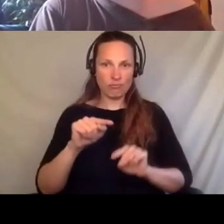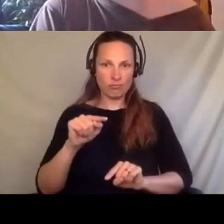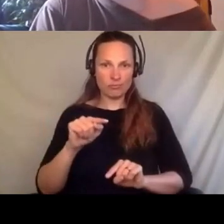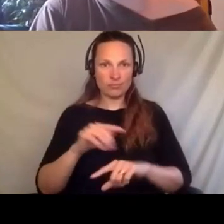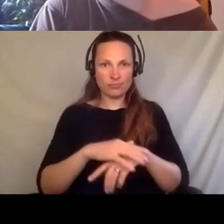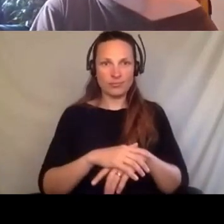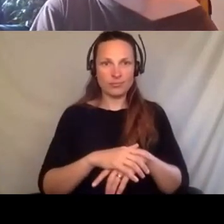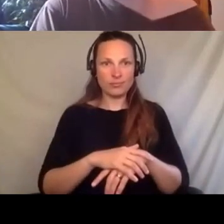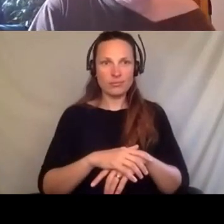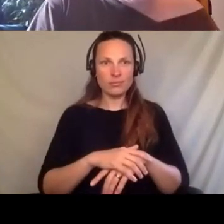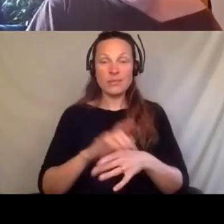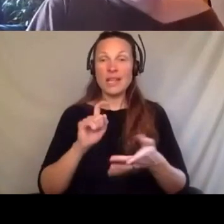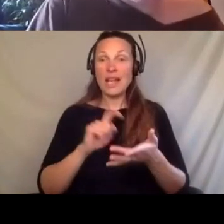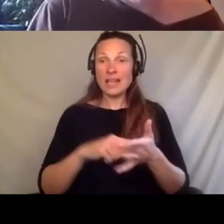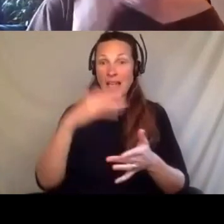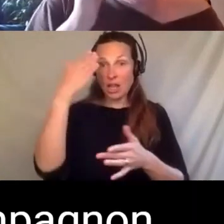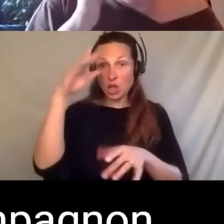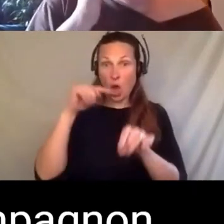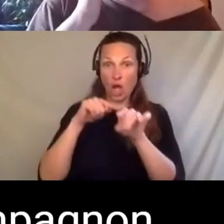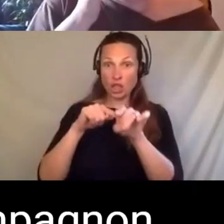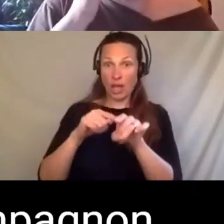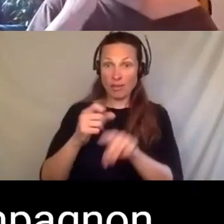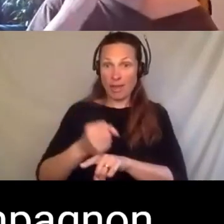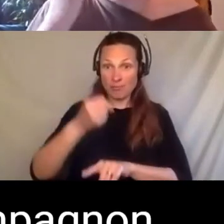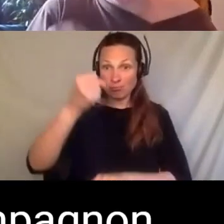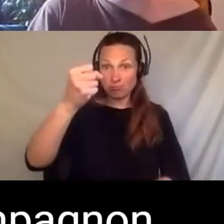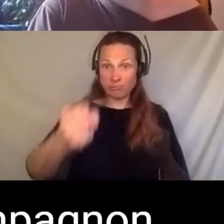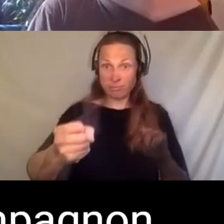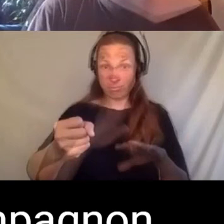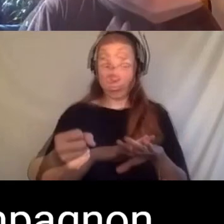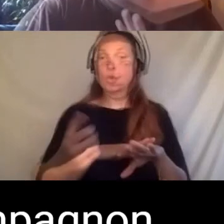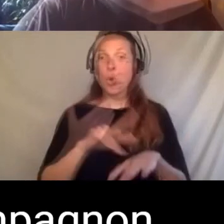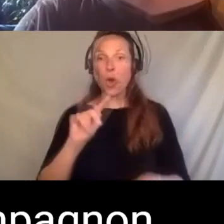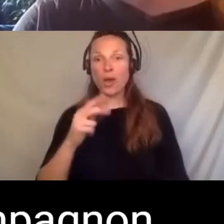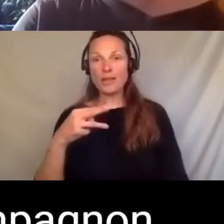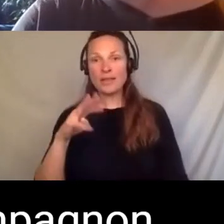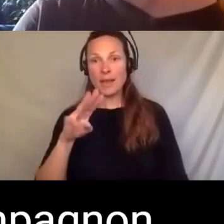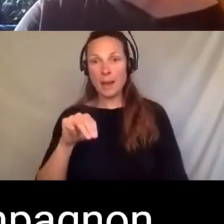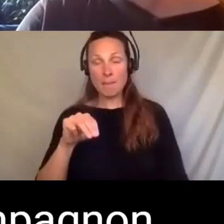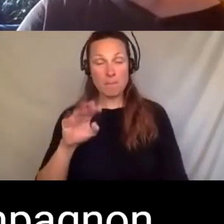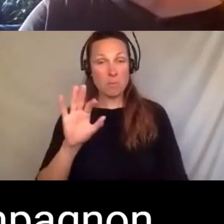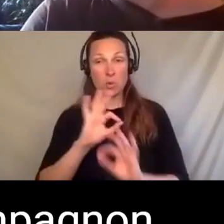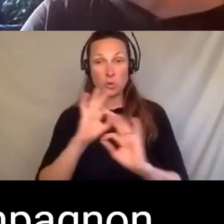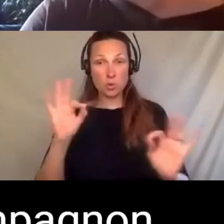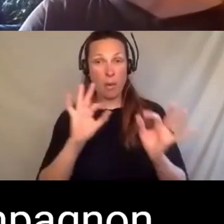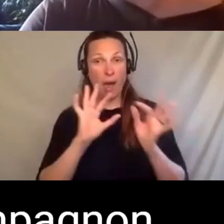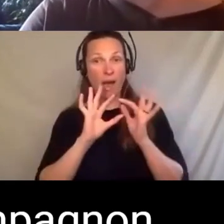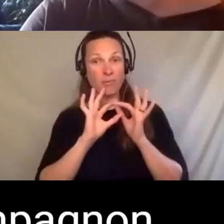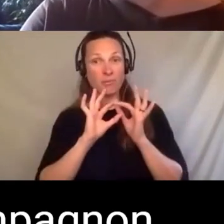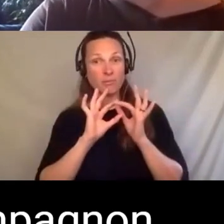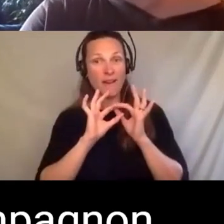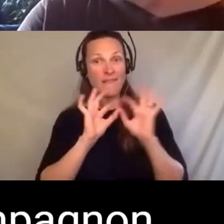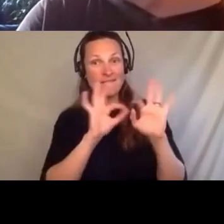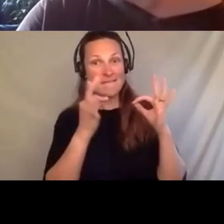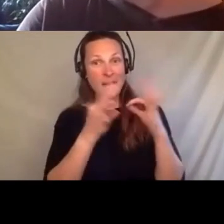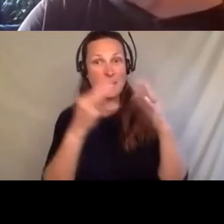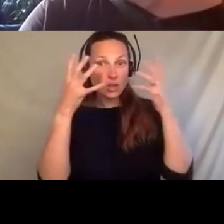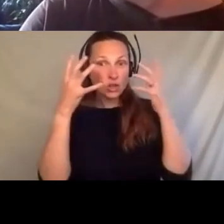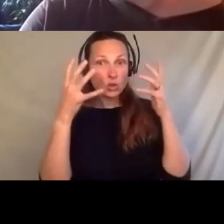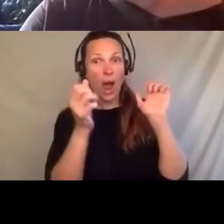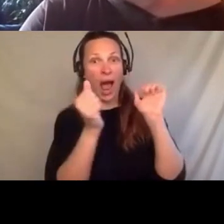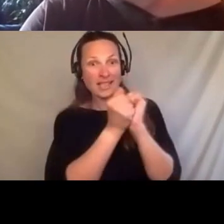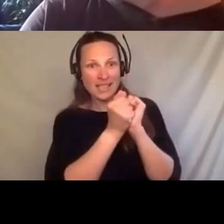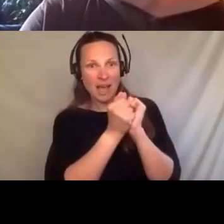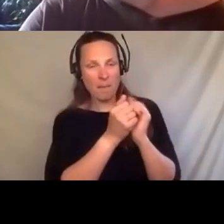lorsqu'on l'intègre au jardin, et alors, pour le thym, c'est un excellent compagnon pour la famille des choux. Alors, on